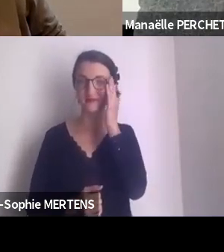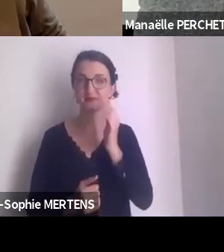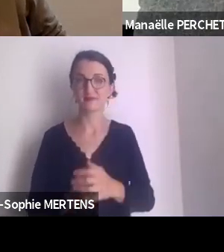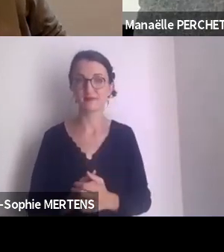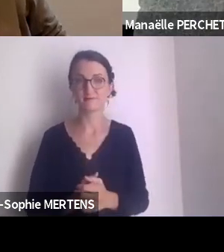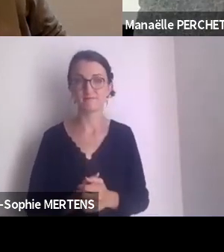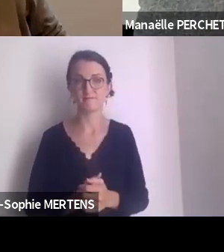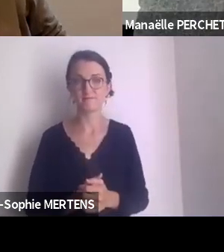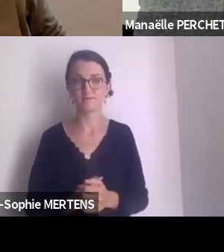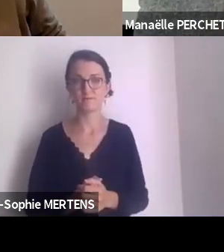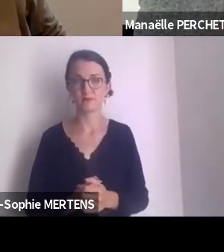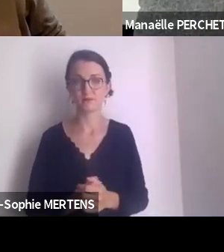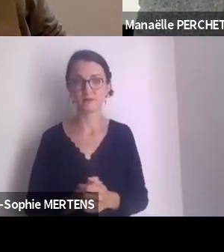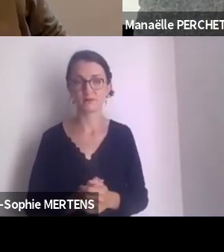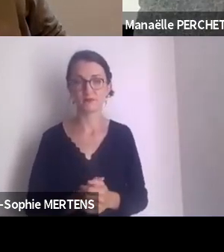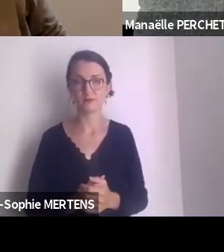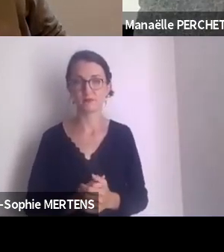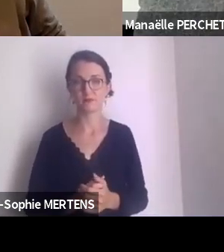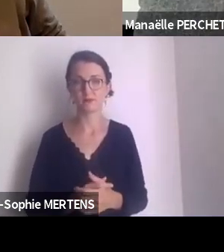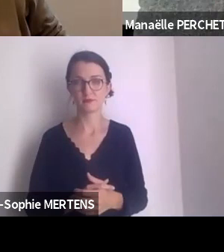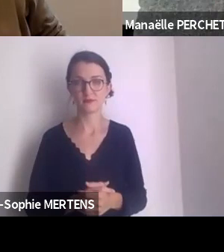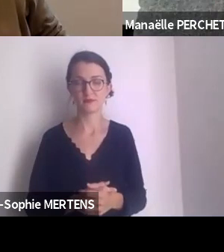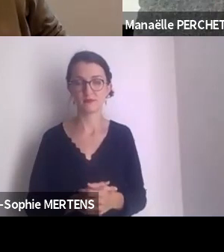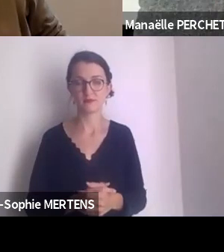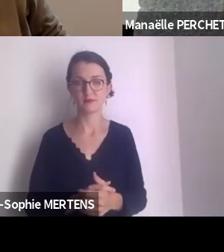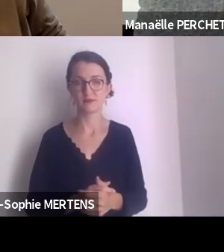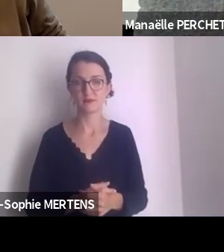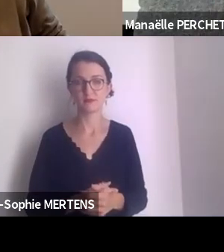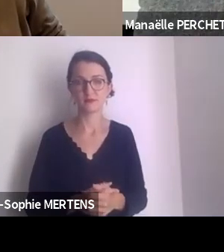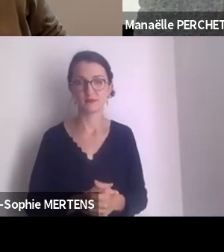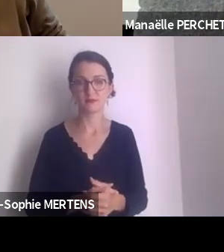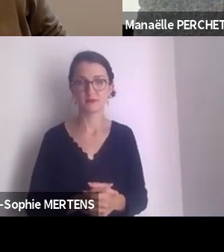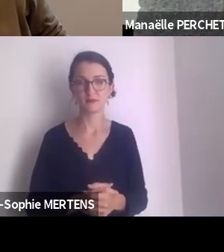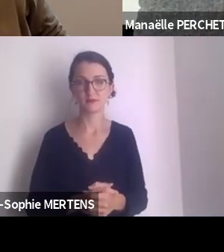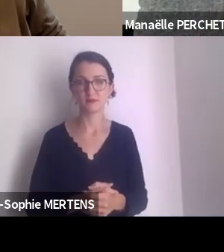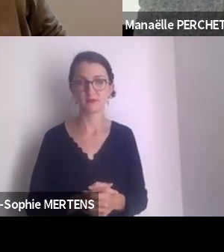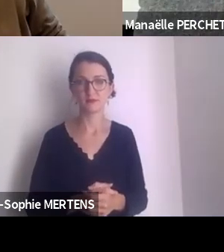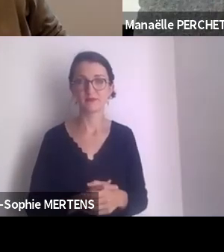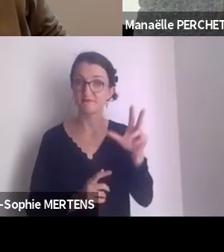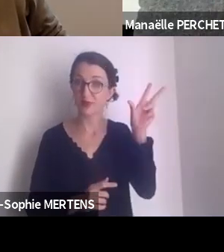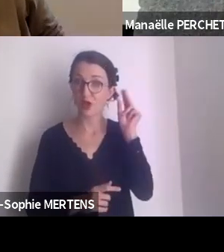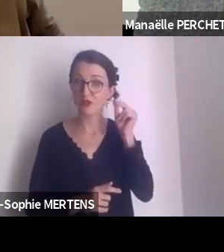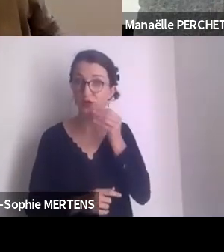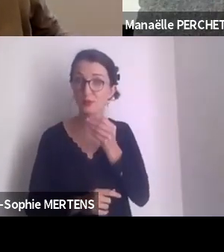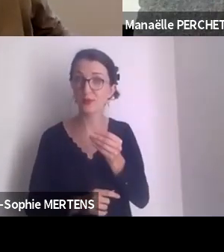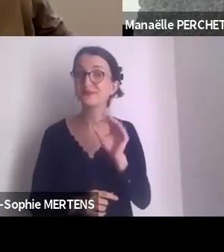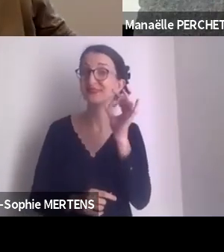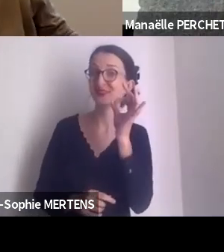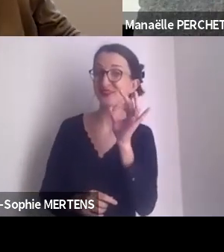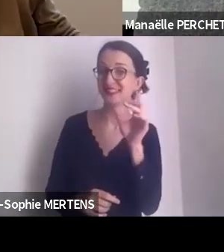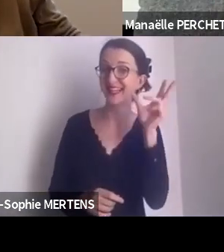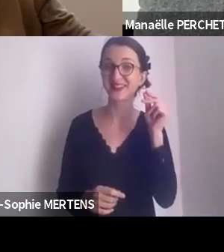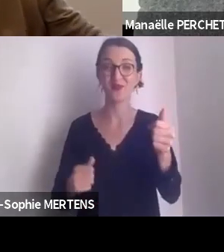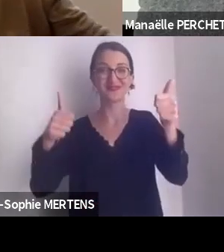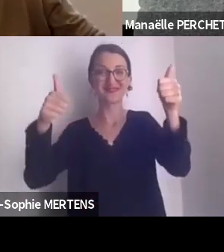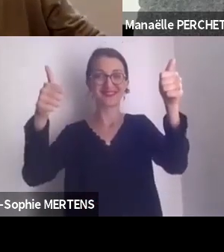J'ai cliqué trop vite, je pense. Mince, je ne sais pas si ça marche. Est-ce que vous m'entendez ? Oui, c'est bon. Allez-y. Ah, super.